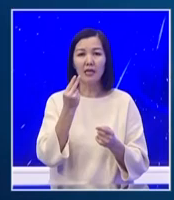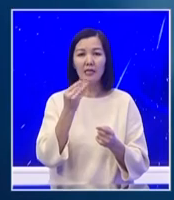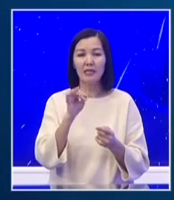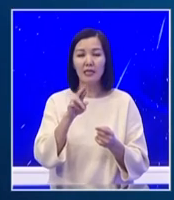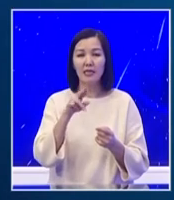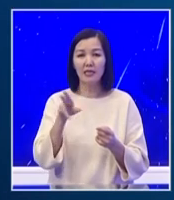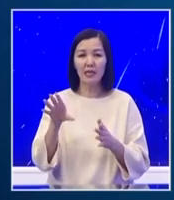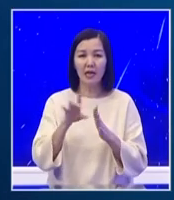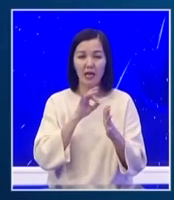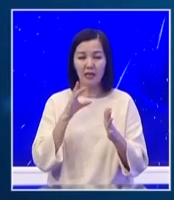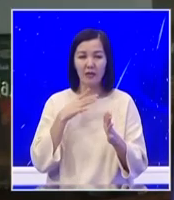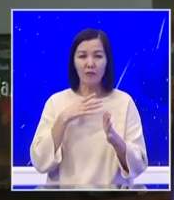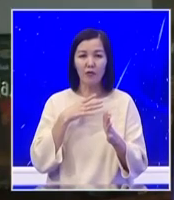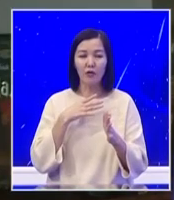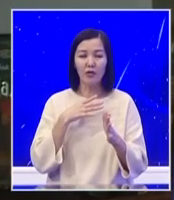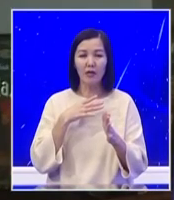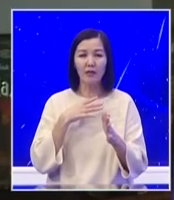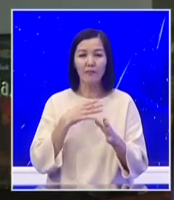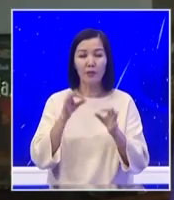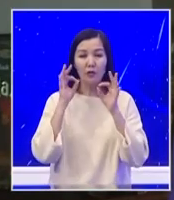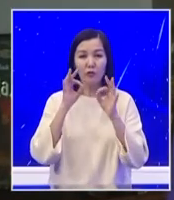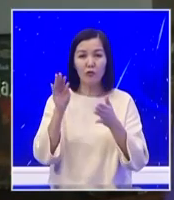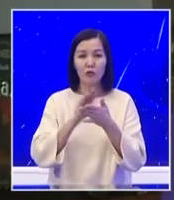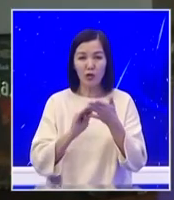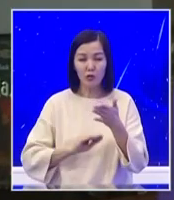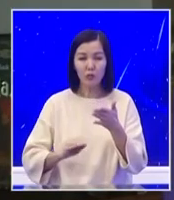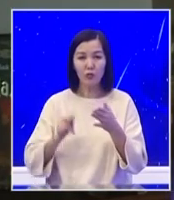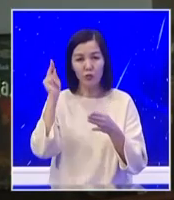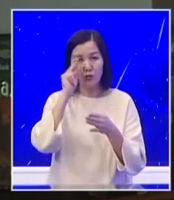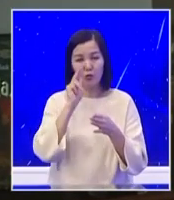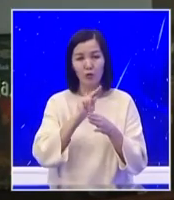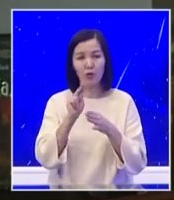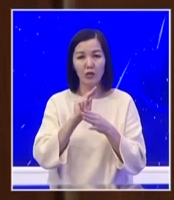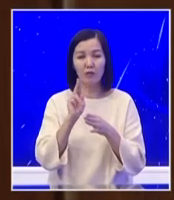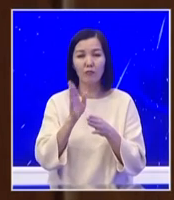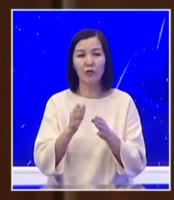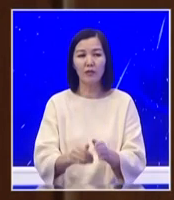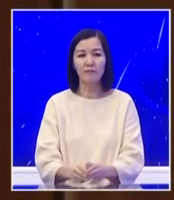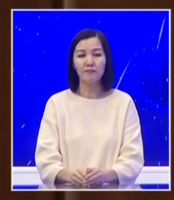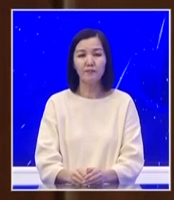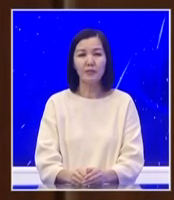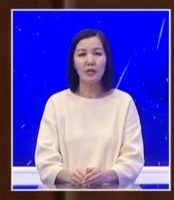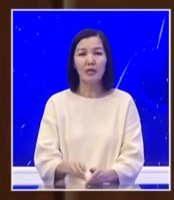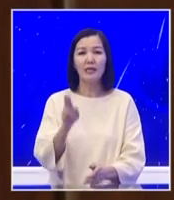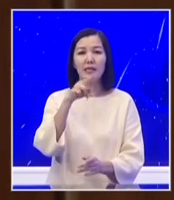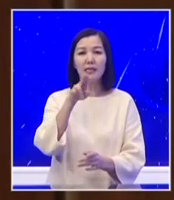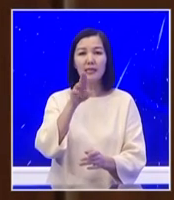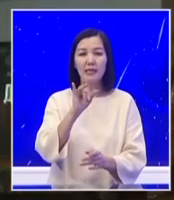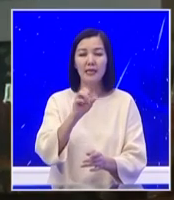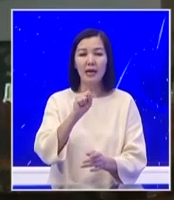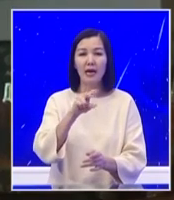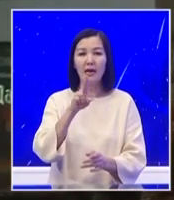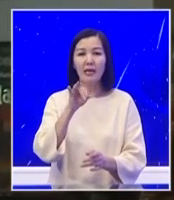көрінет. Бұл шатасуға емес, сауаттылыққа үйретеді, дейді тілші ғалымдар. Диакритикалық белгілер әрбір